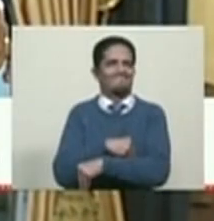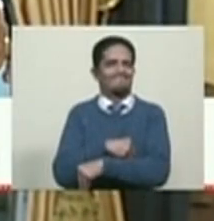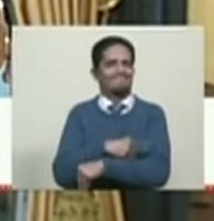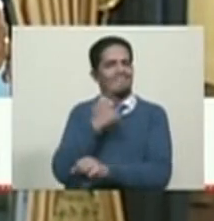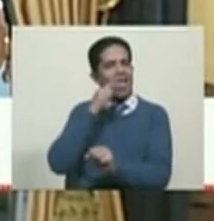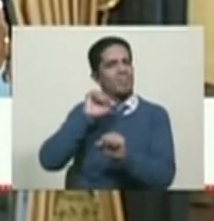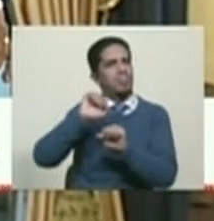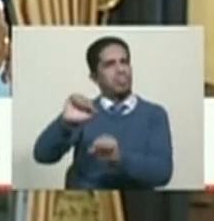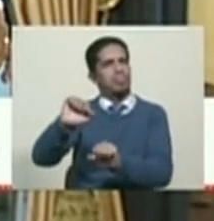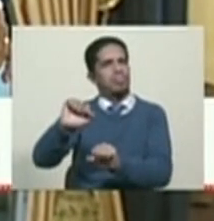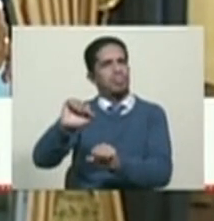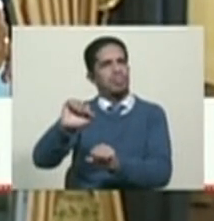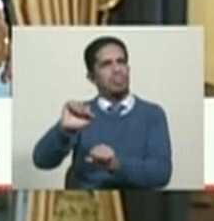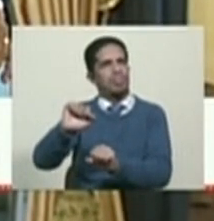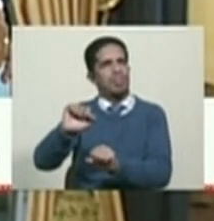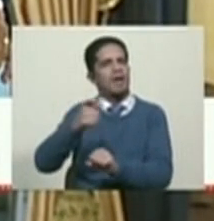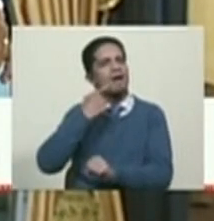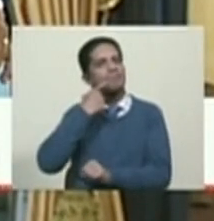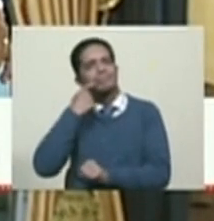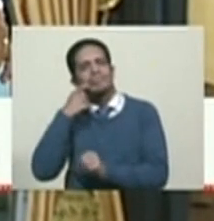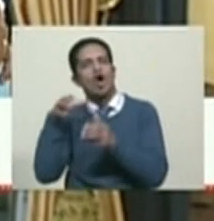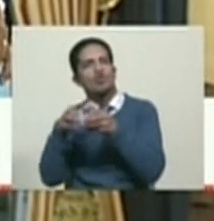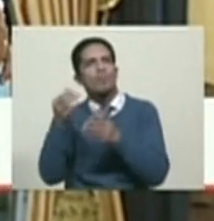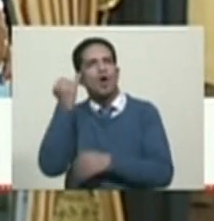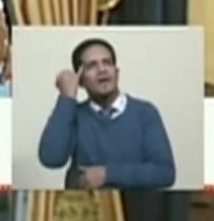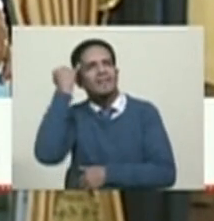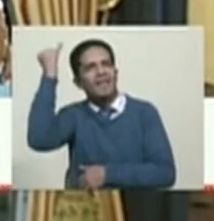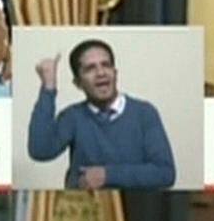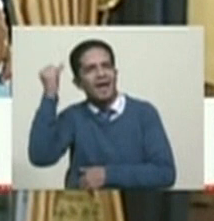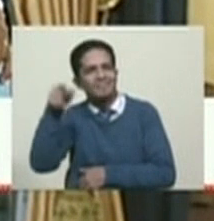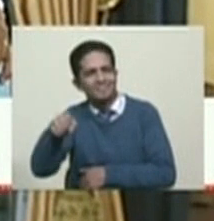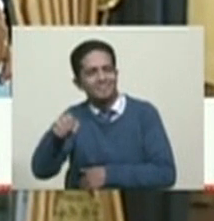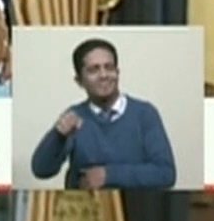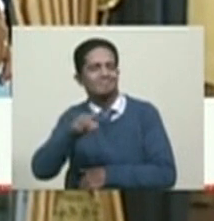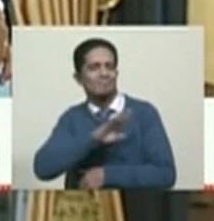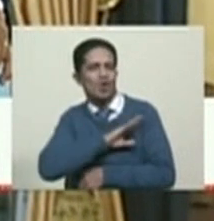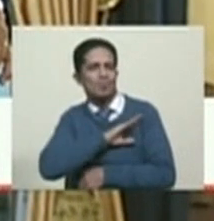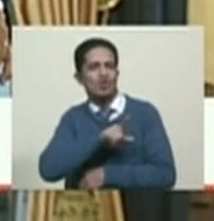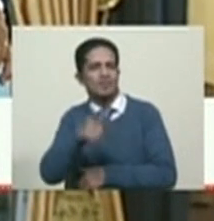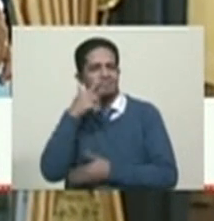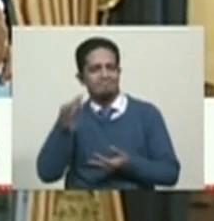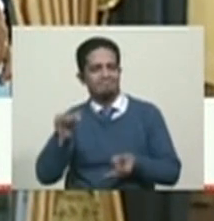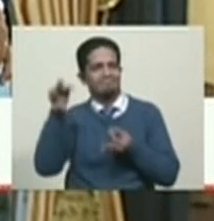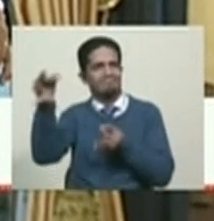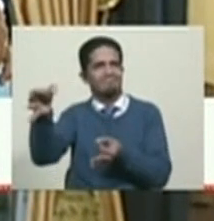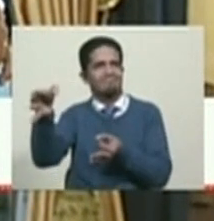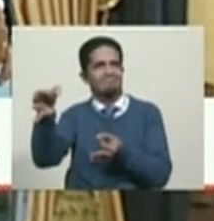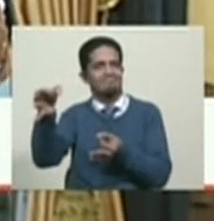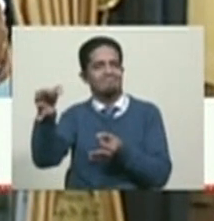Мы отвергаем предвзятость документа, предложенного контактной группой, и его идеологию.